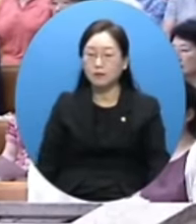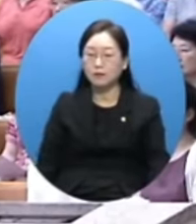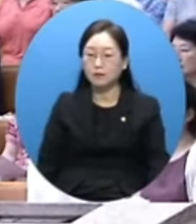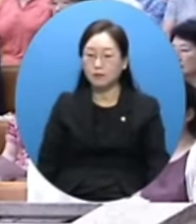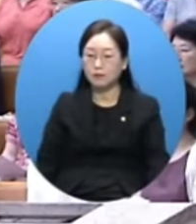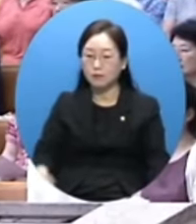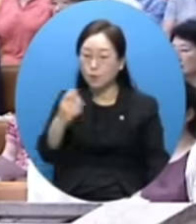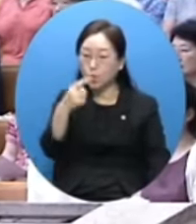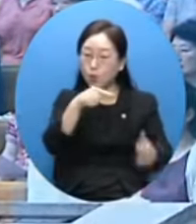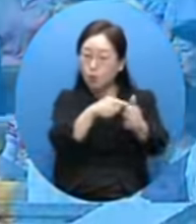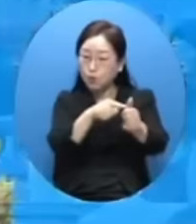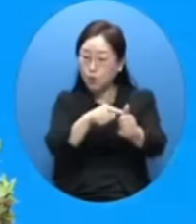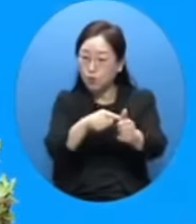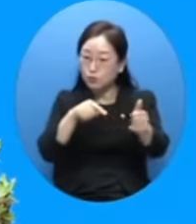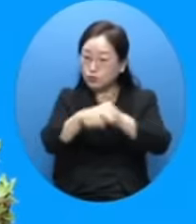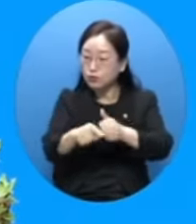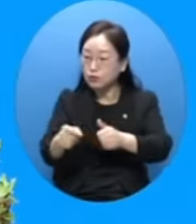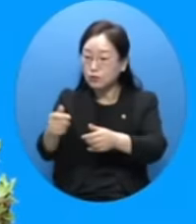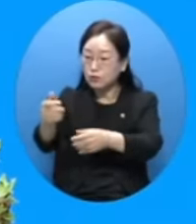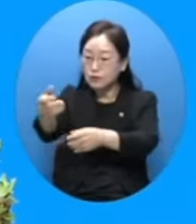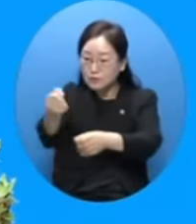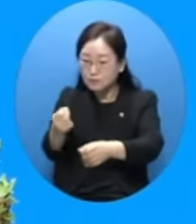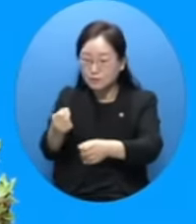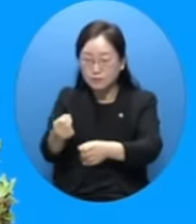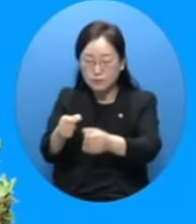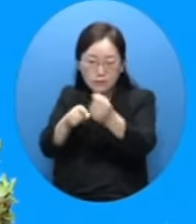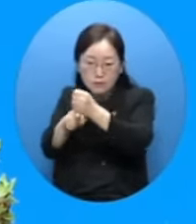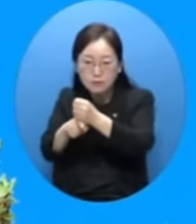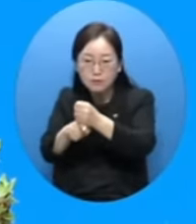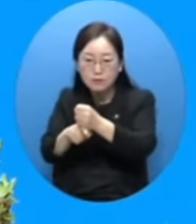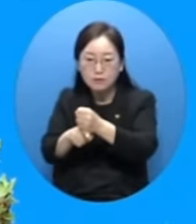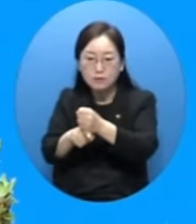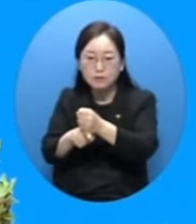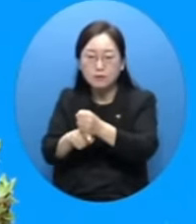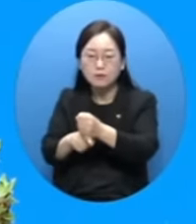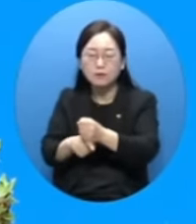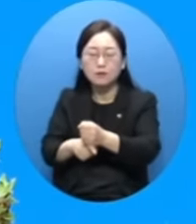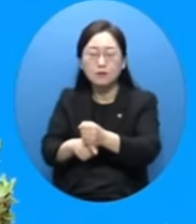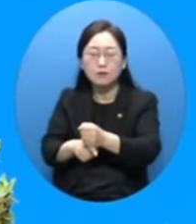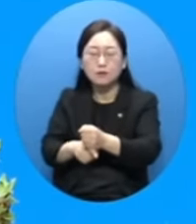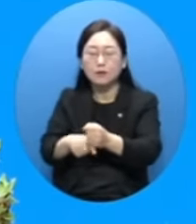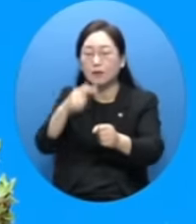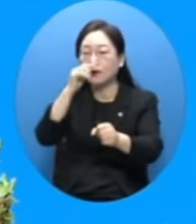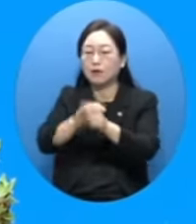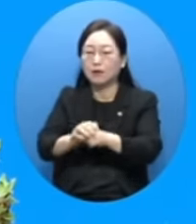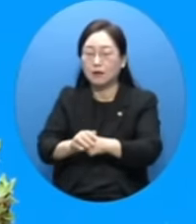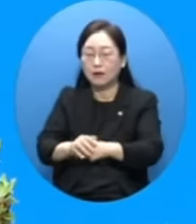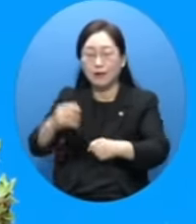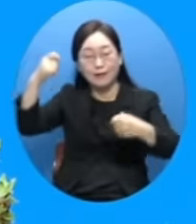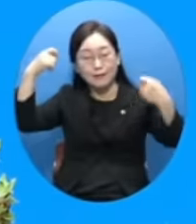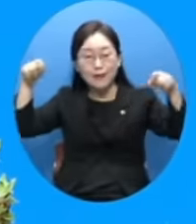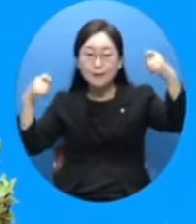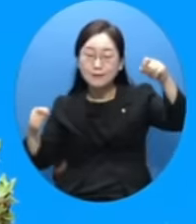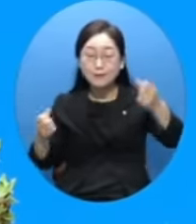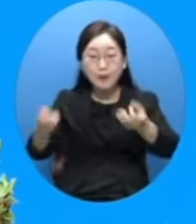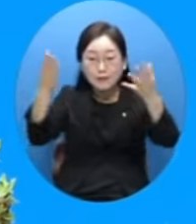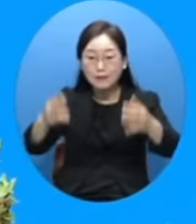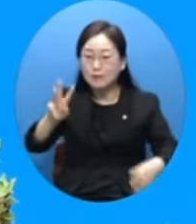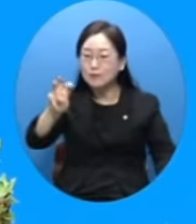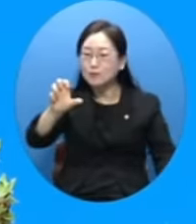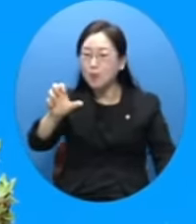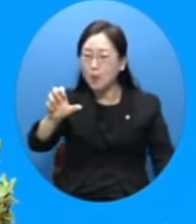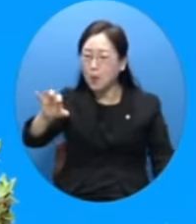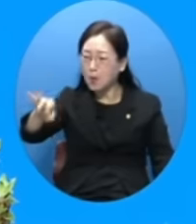오인호 형제를 죽였느냐? 이 청소년들이 댄스 파티를 가는데 입장료가 35센트인데 35센트를